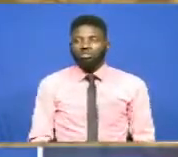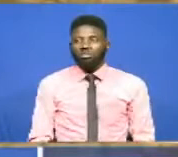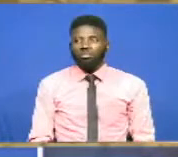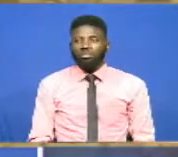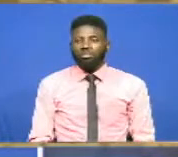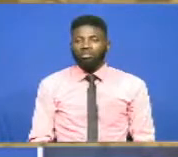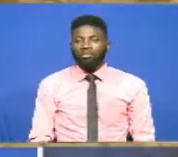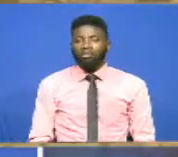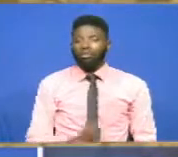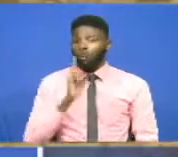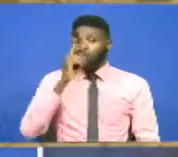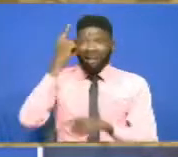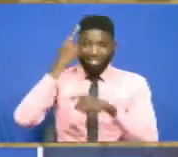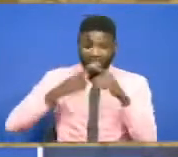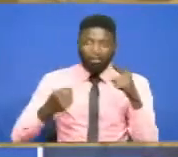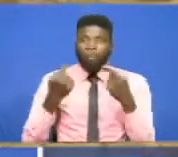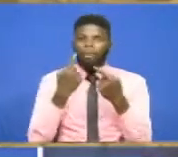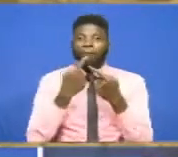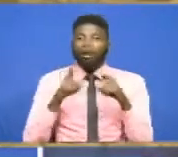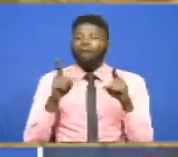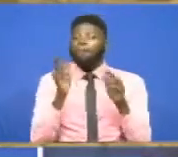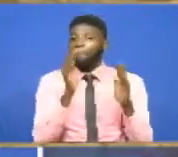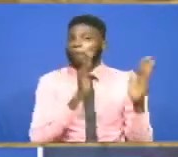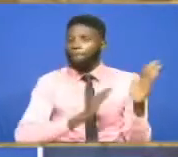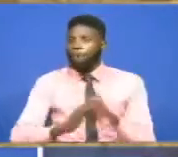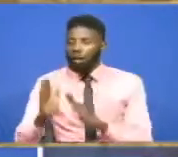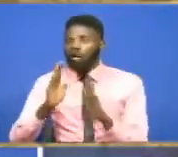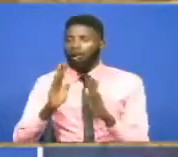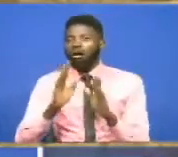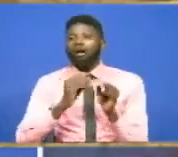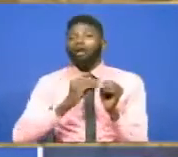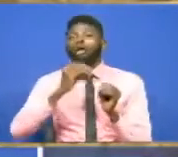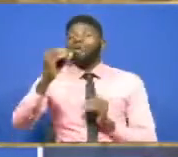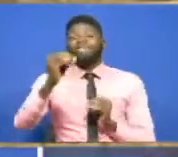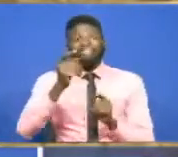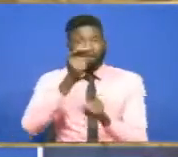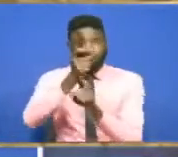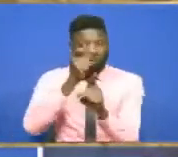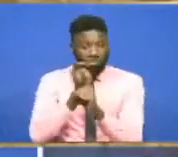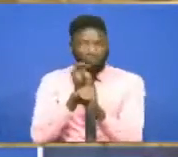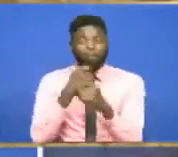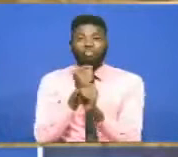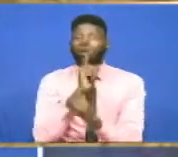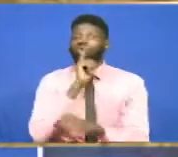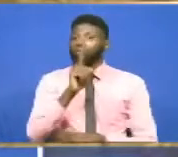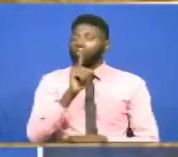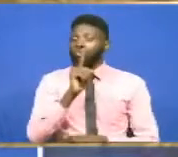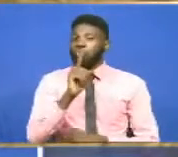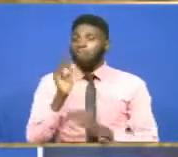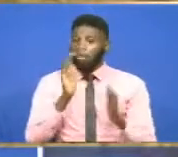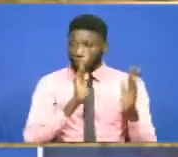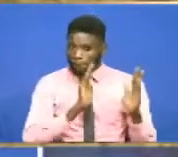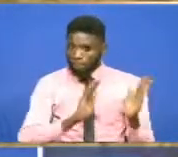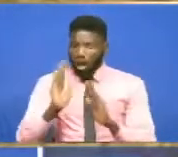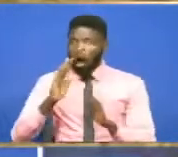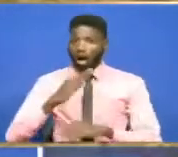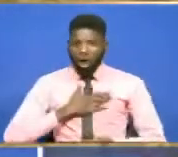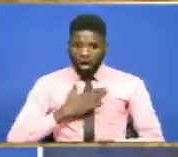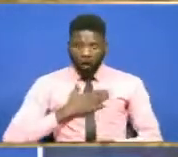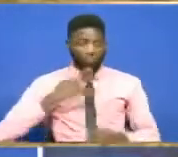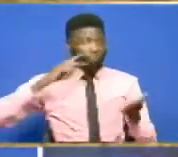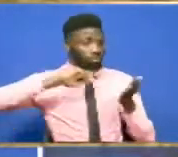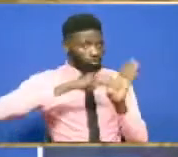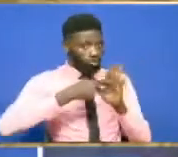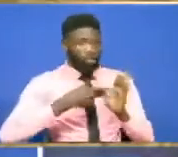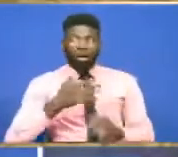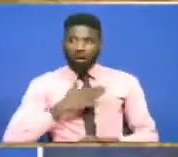One year, but it's a plan for a long term to make sure that our plans, our projects have to